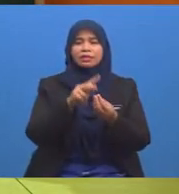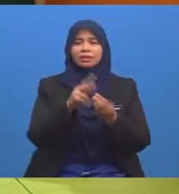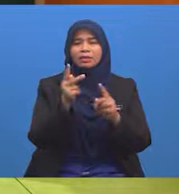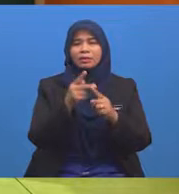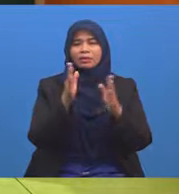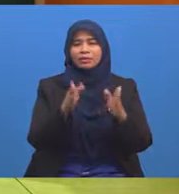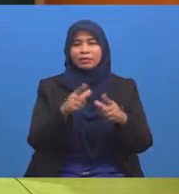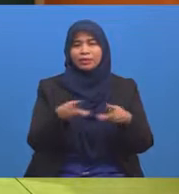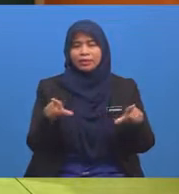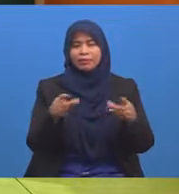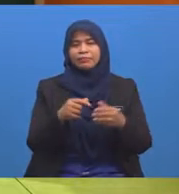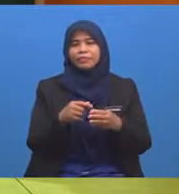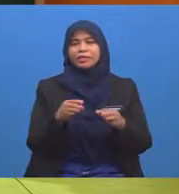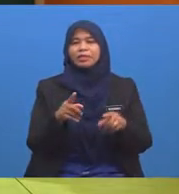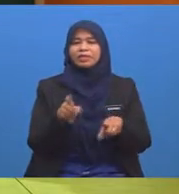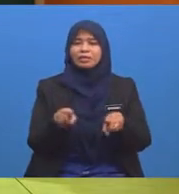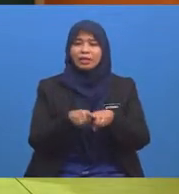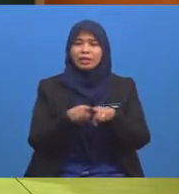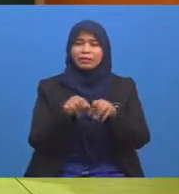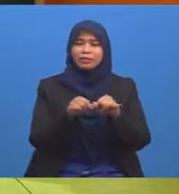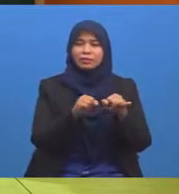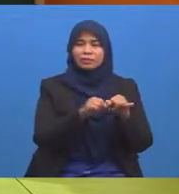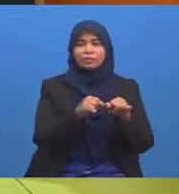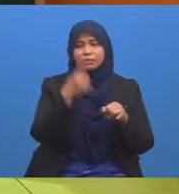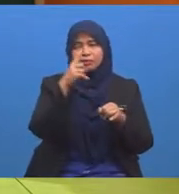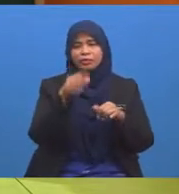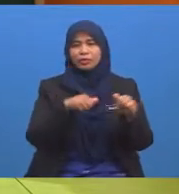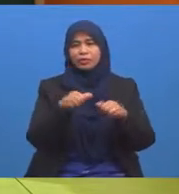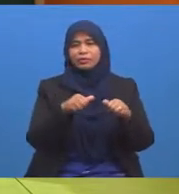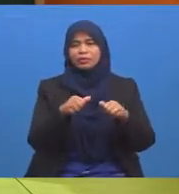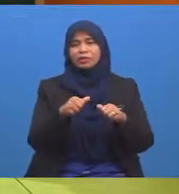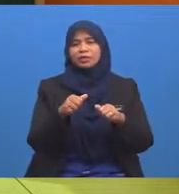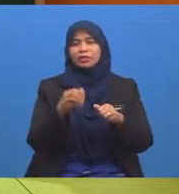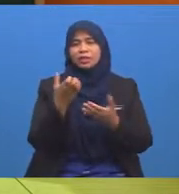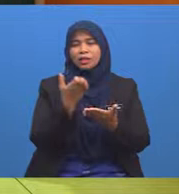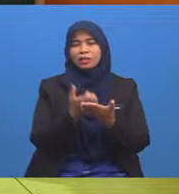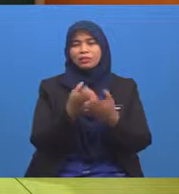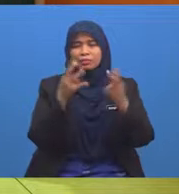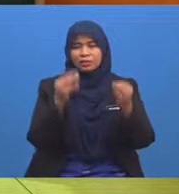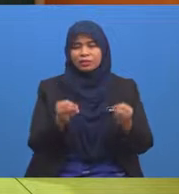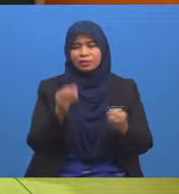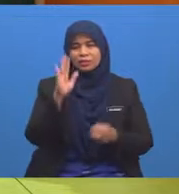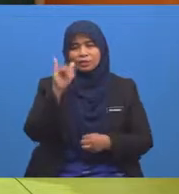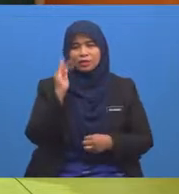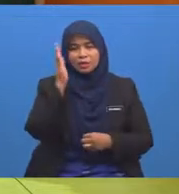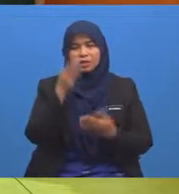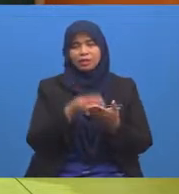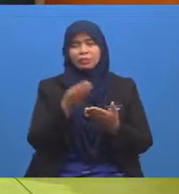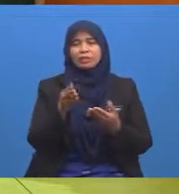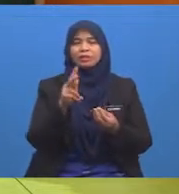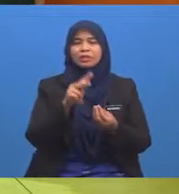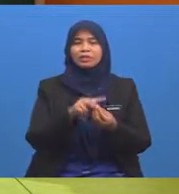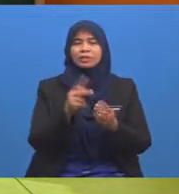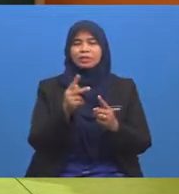bukan? Begitu juga dengan aktiviti ekonomi manusia yang memberikan kesan kepada sistem